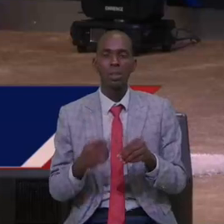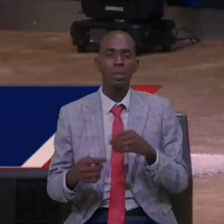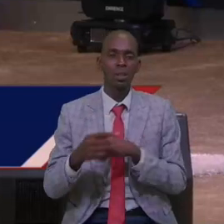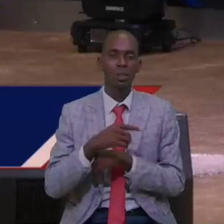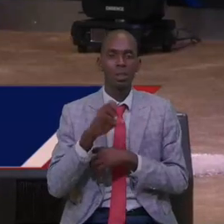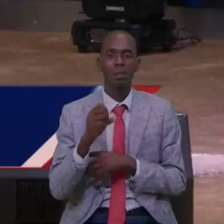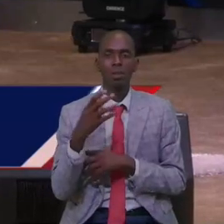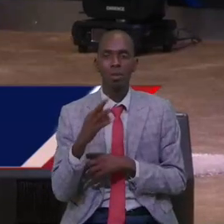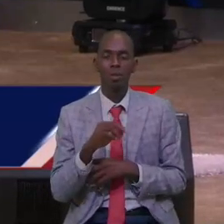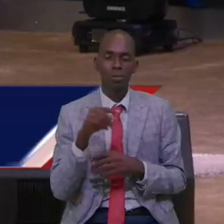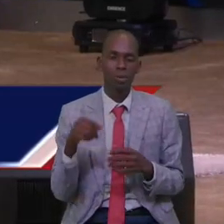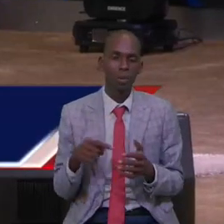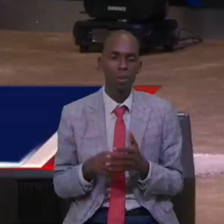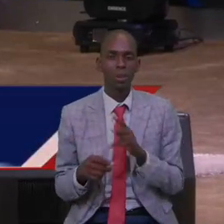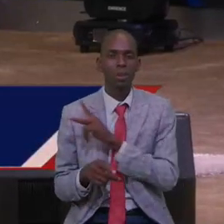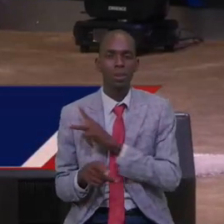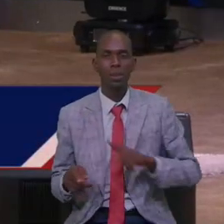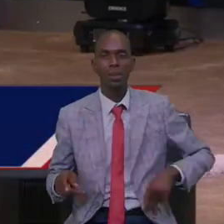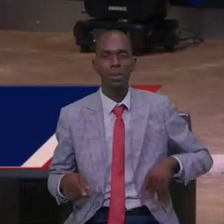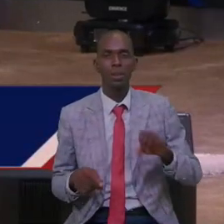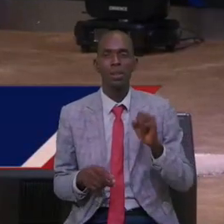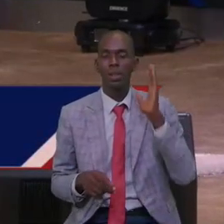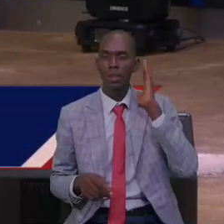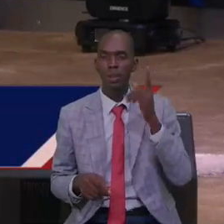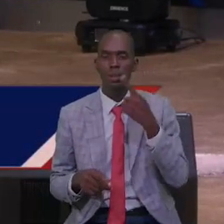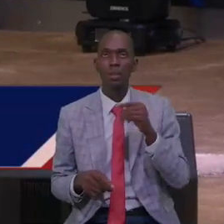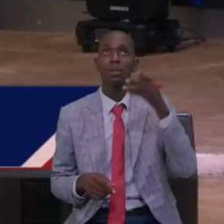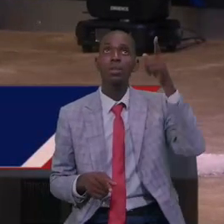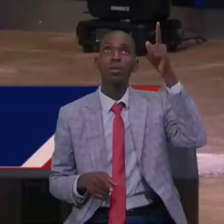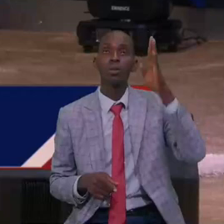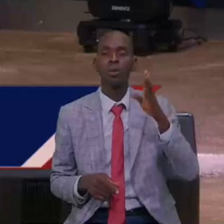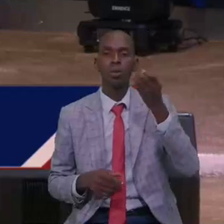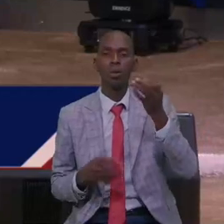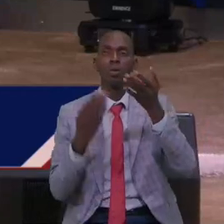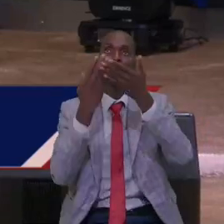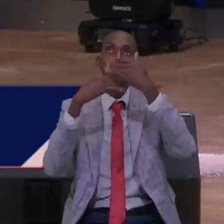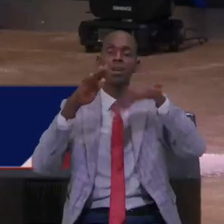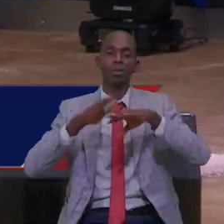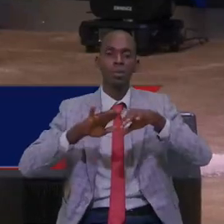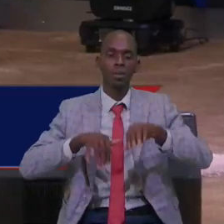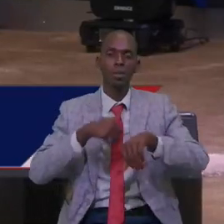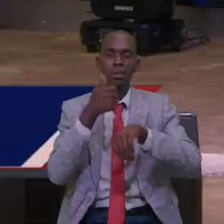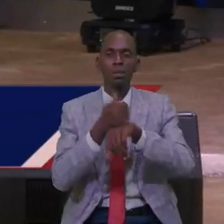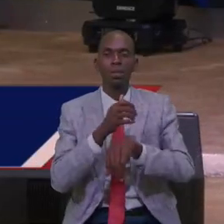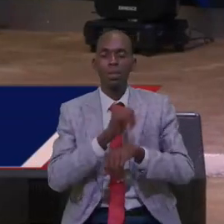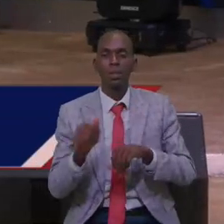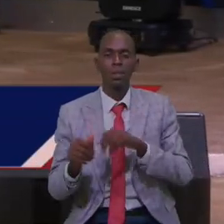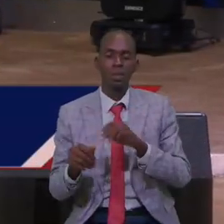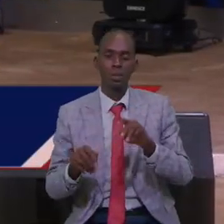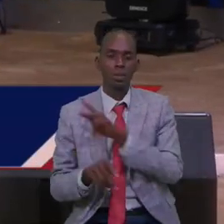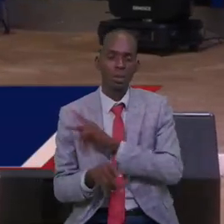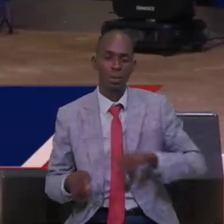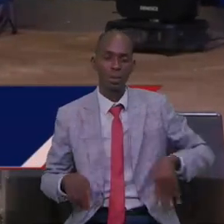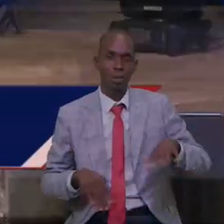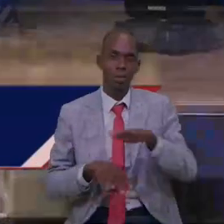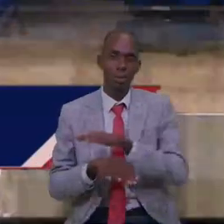le temps de ces rois, le Dieu des cieux suscitera un royaume. Dans le